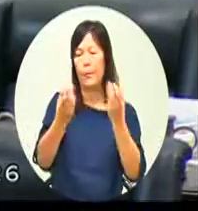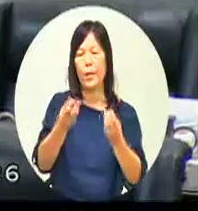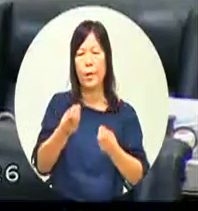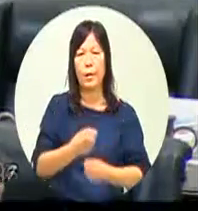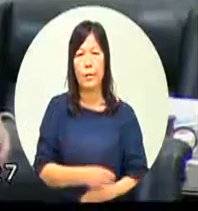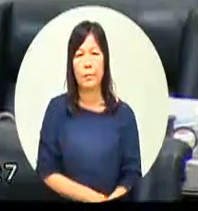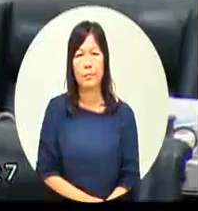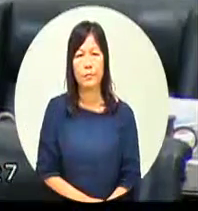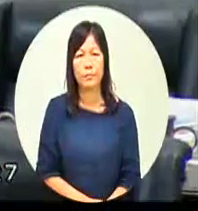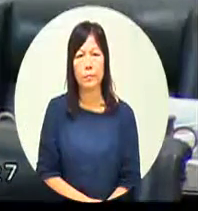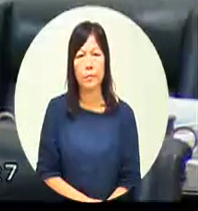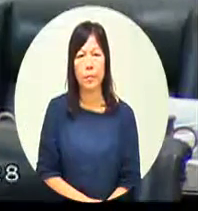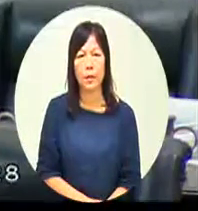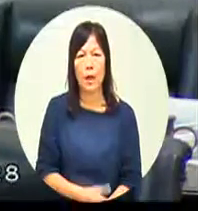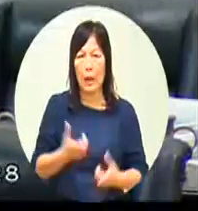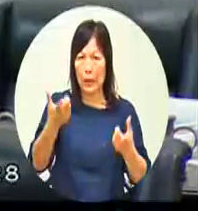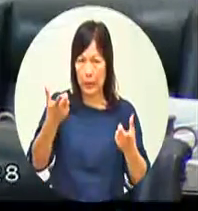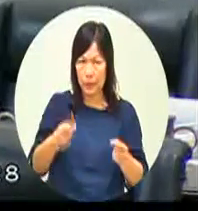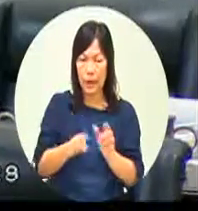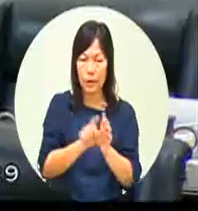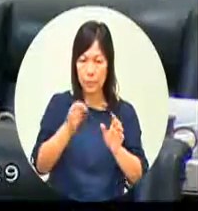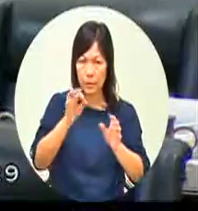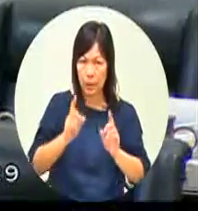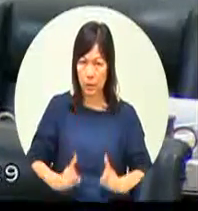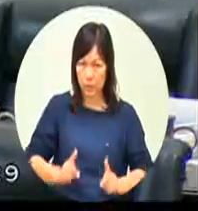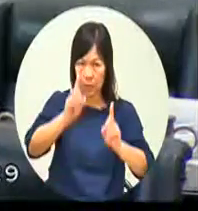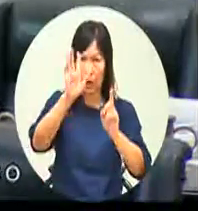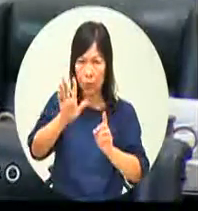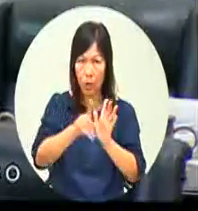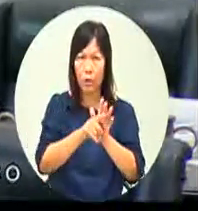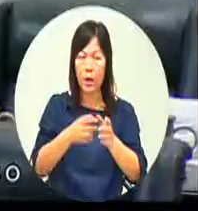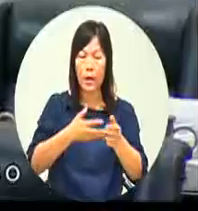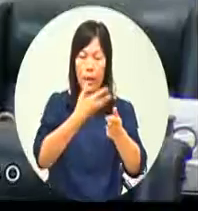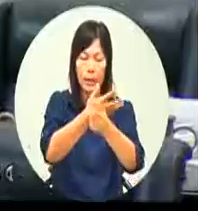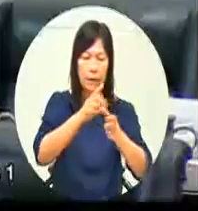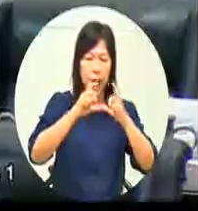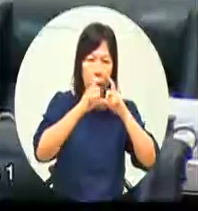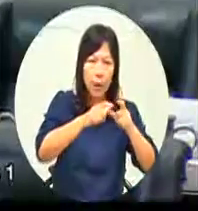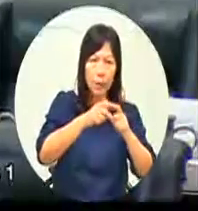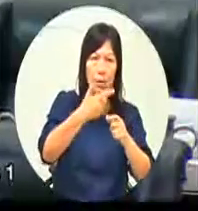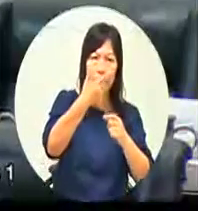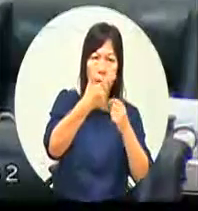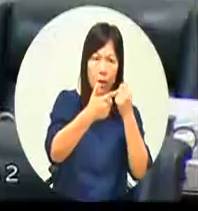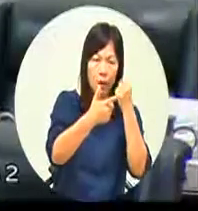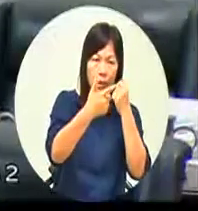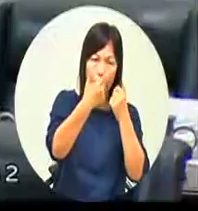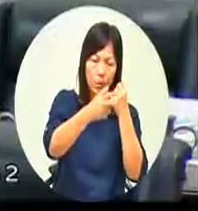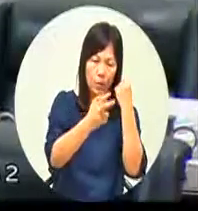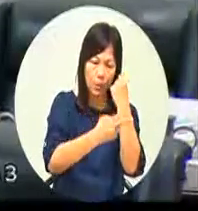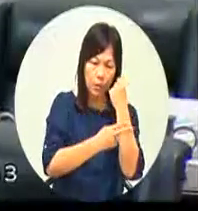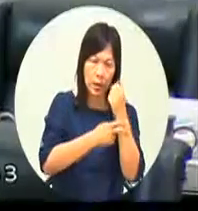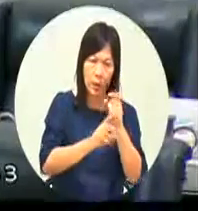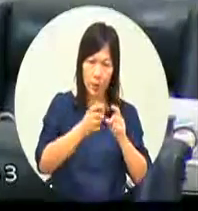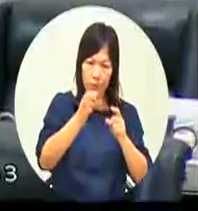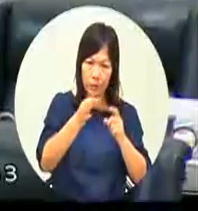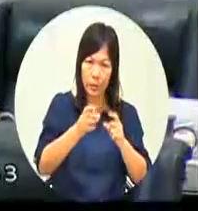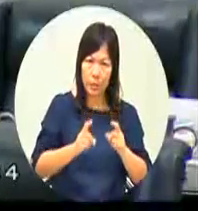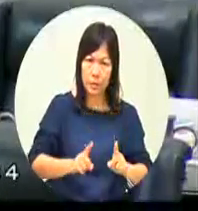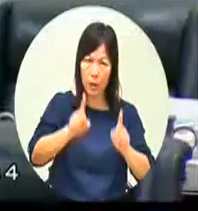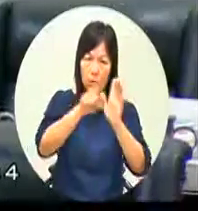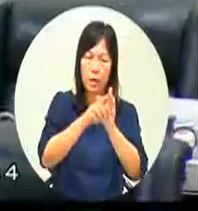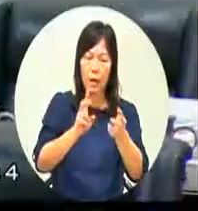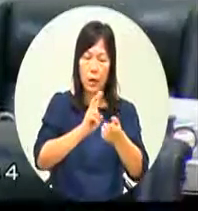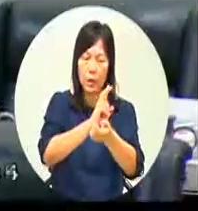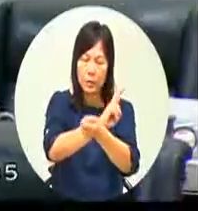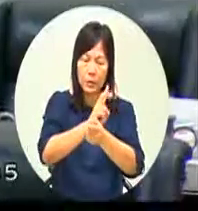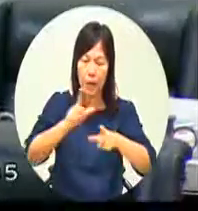吼边边你也同起价，你嘛要有遮六里，嘛是照样调起去啊，吼伫大寮哩门遮调